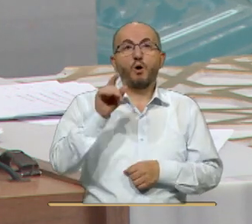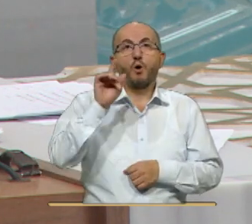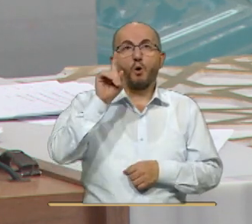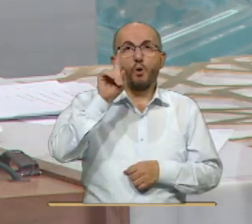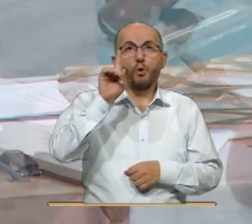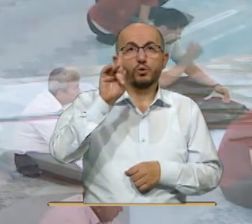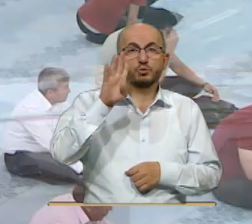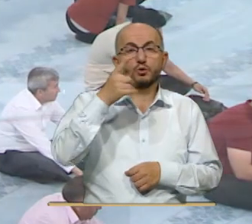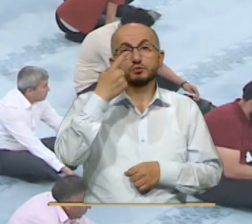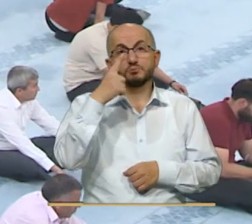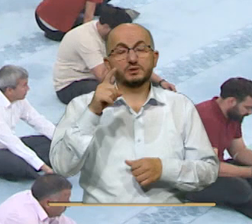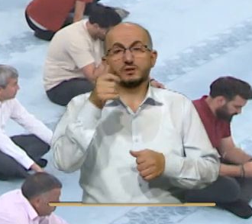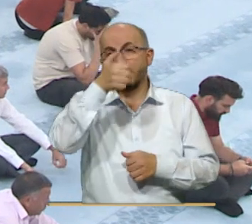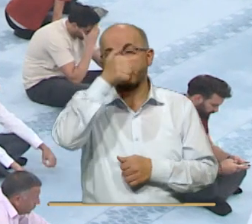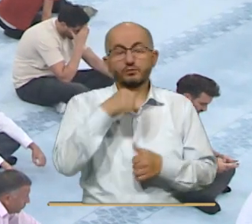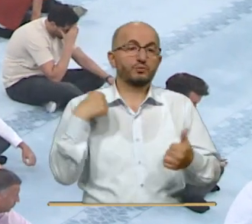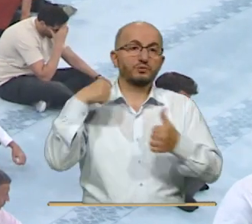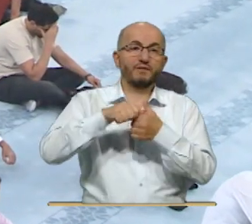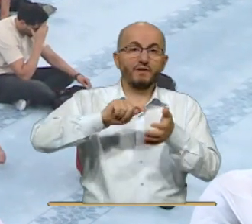14.600 defa Fatiha'yı okuyor.